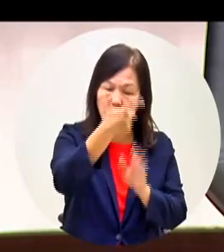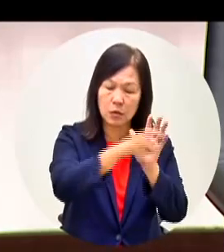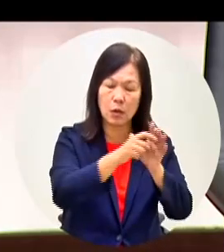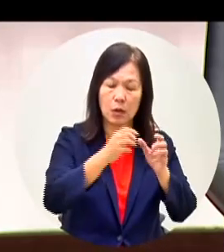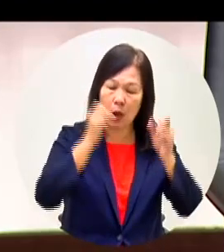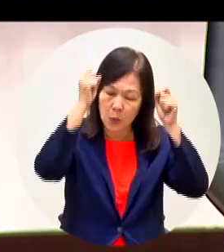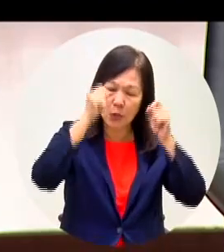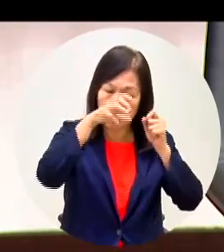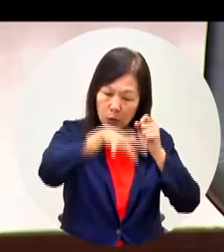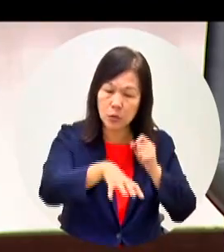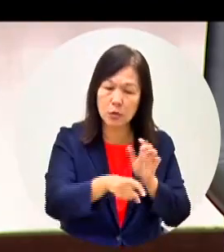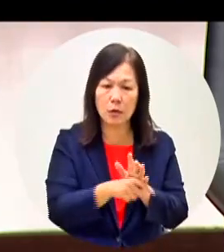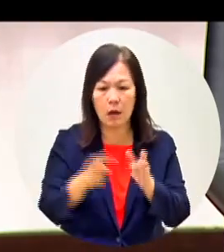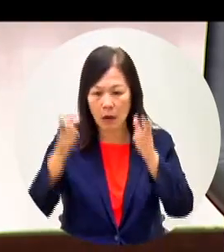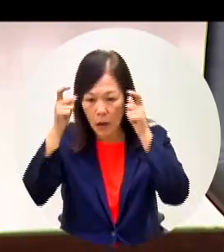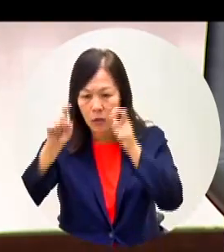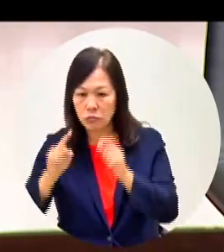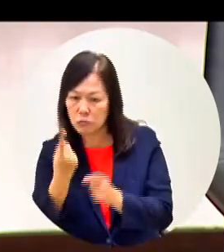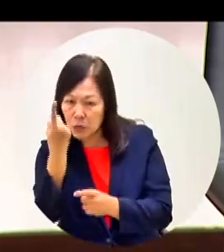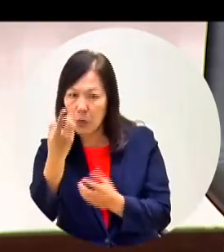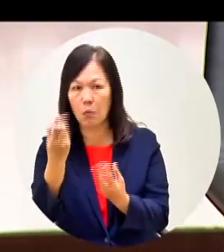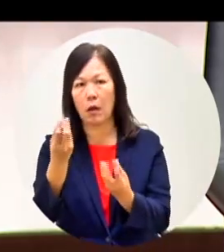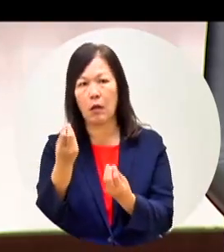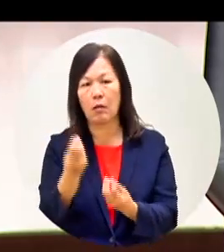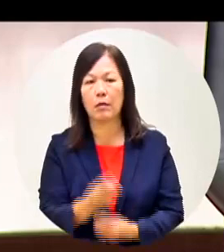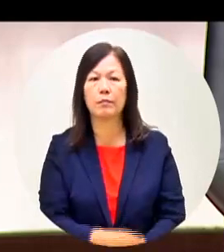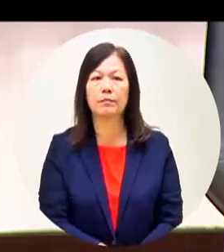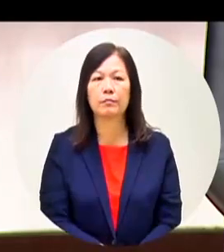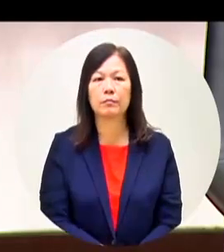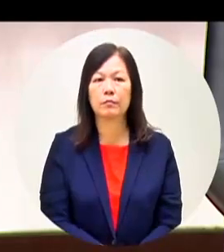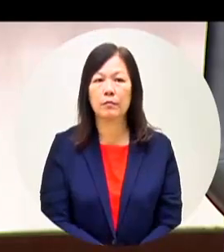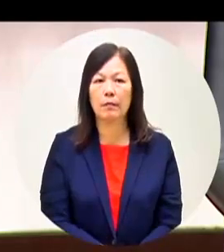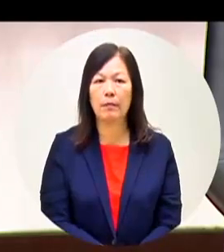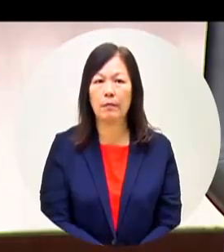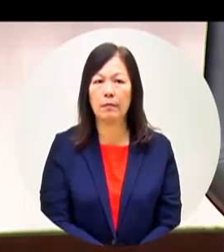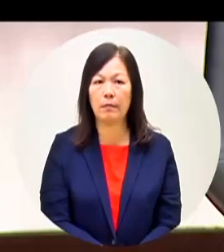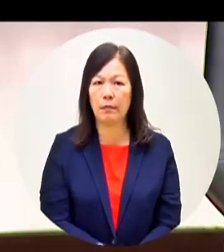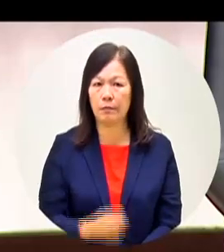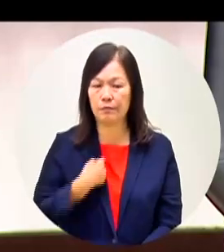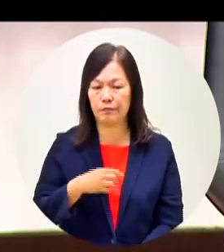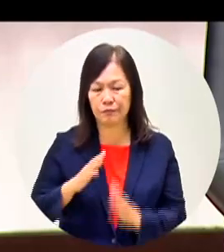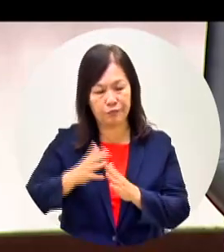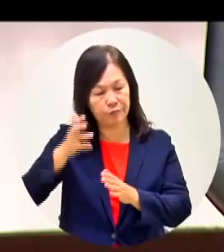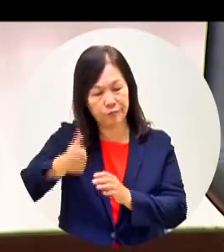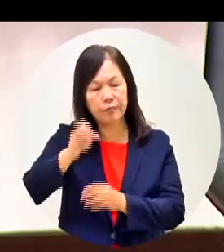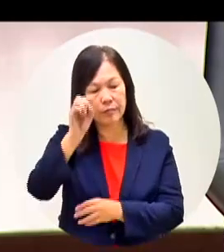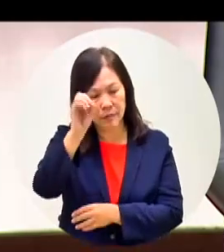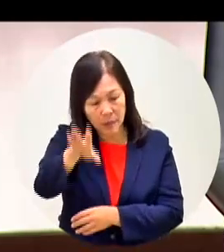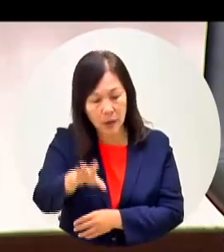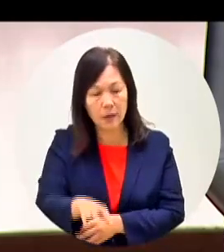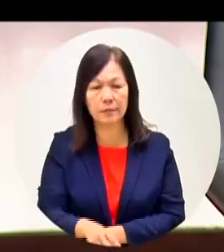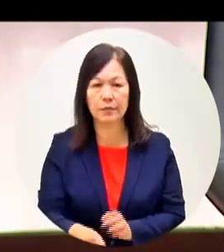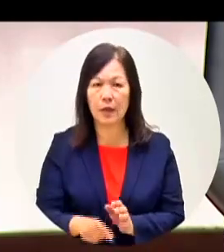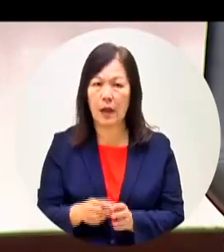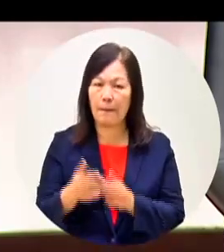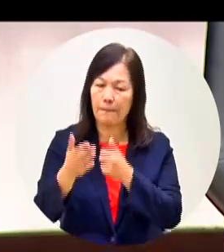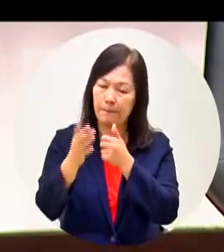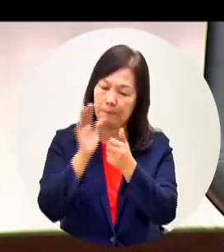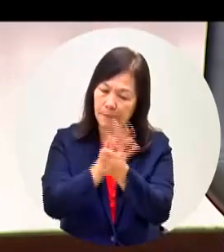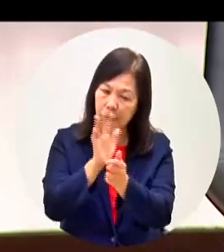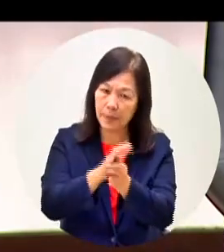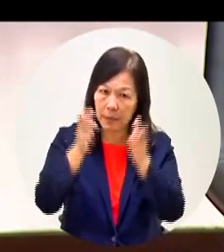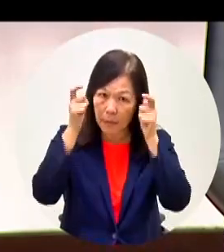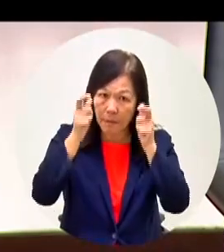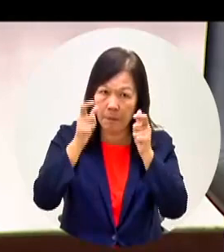都没有？市长，本席要请你为高雄先从我们闲置